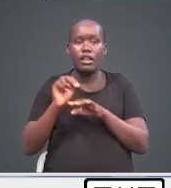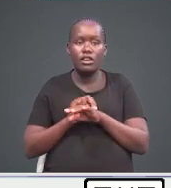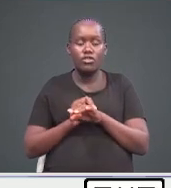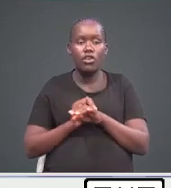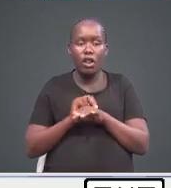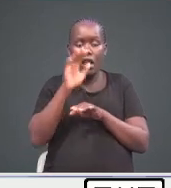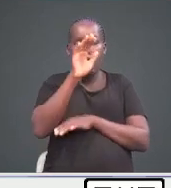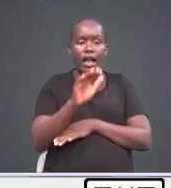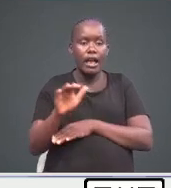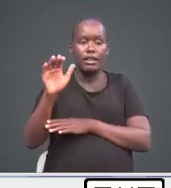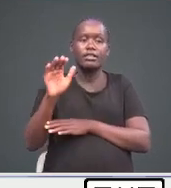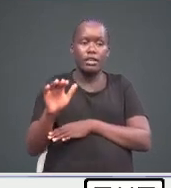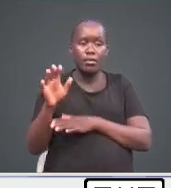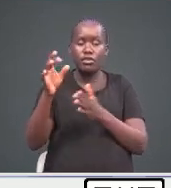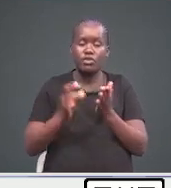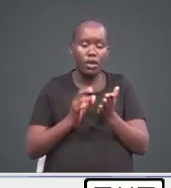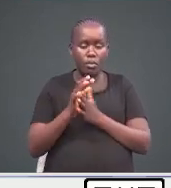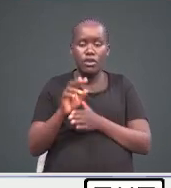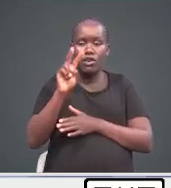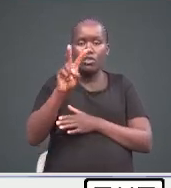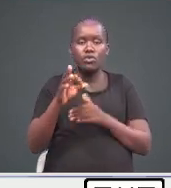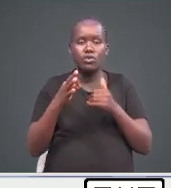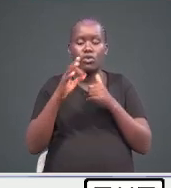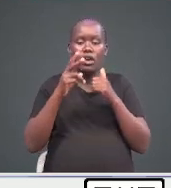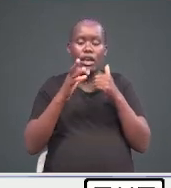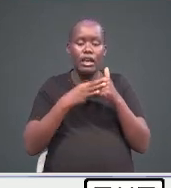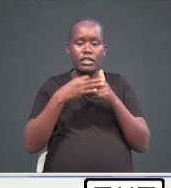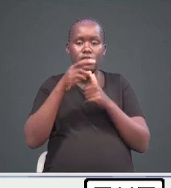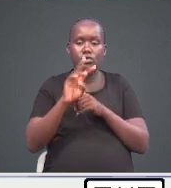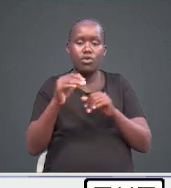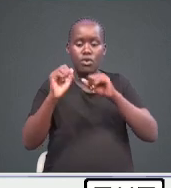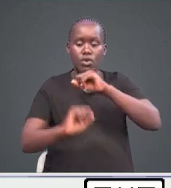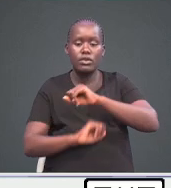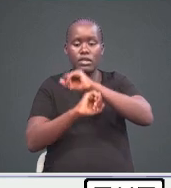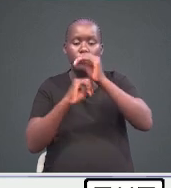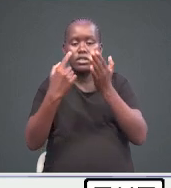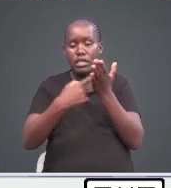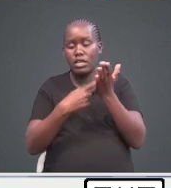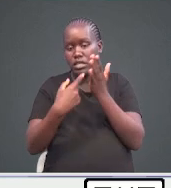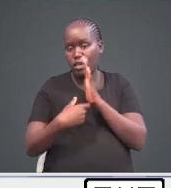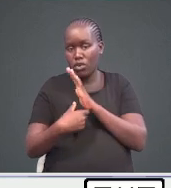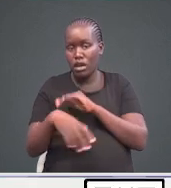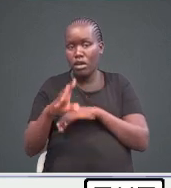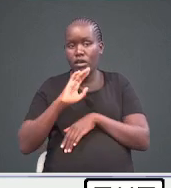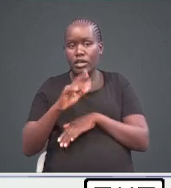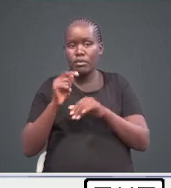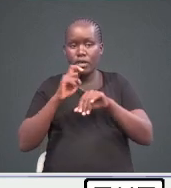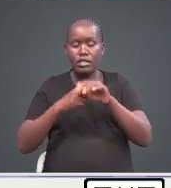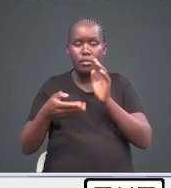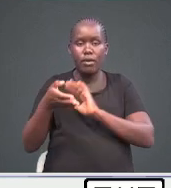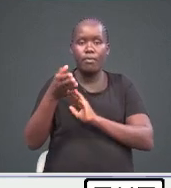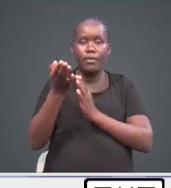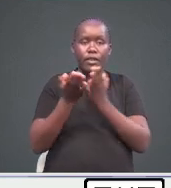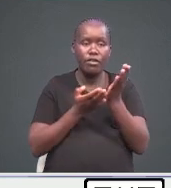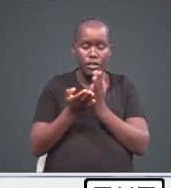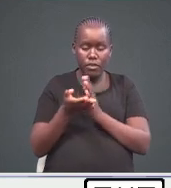to impeach him with a record 282 MPs supporting the motion. Ole Sapit spoke during the retirement service for the first Bishop